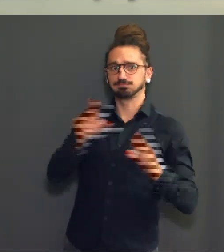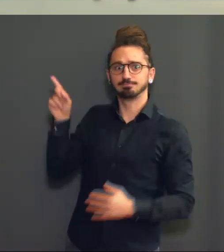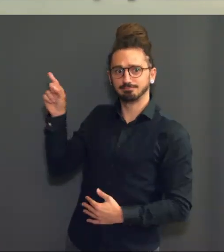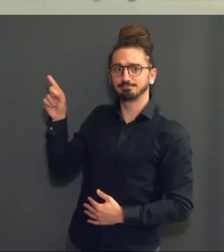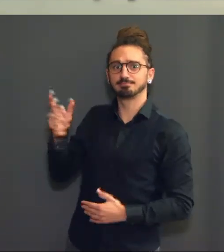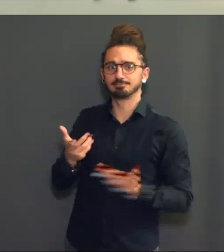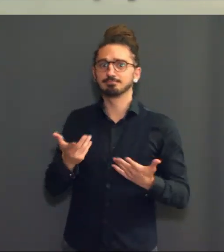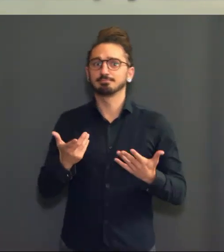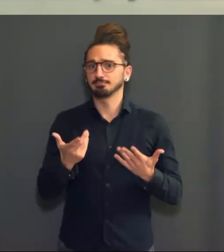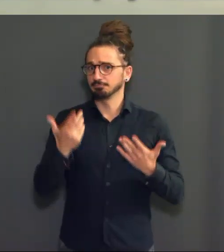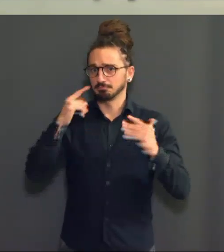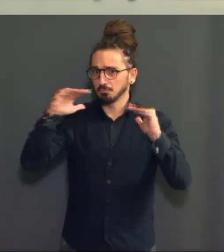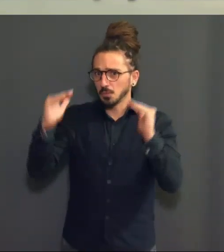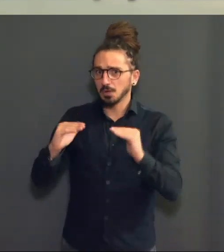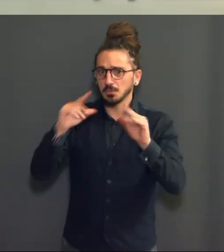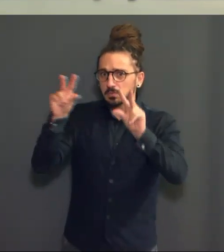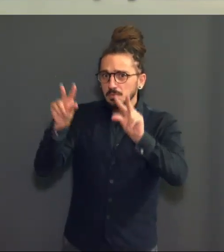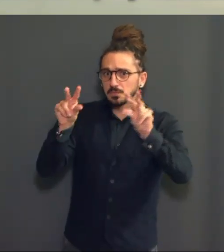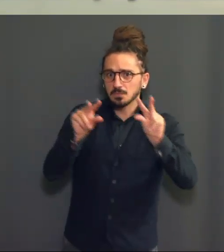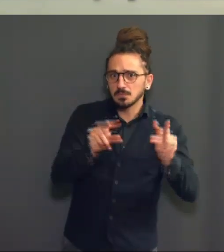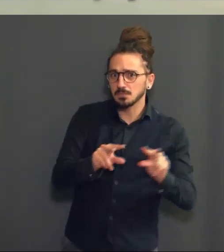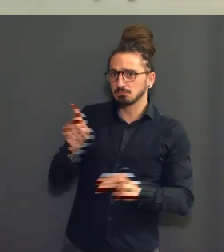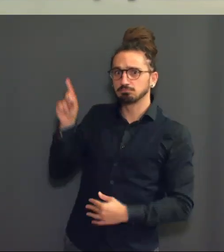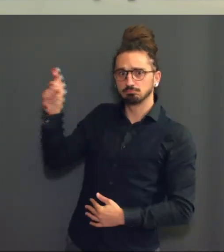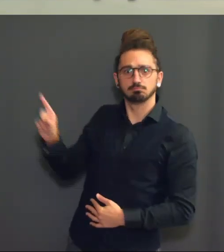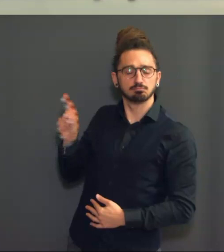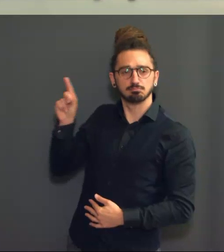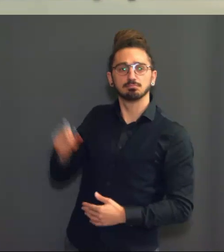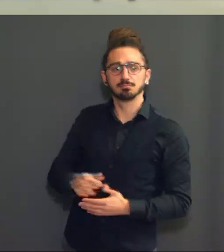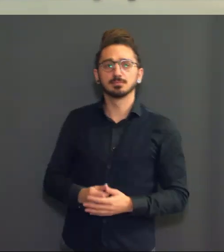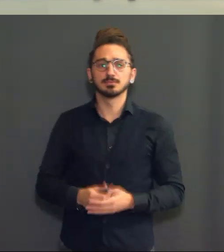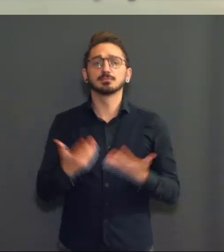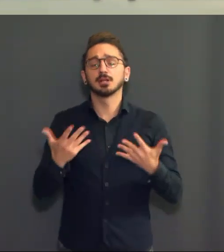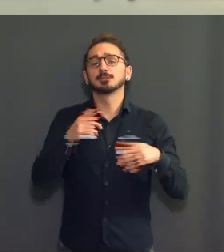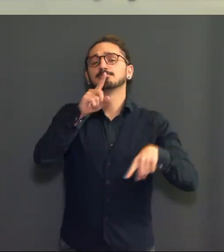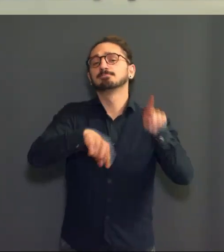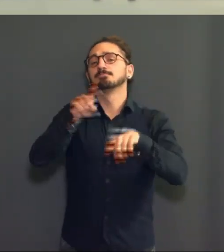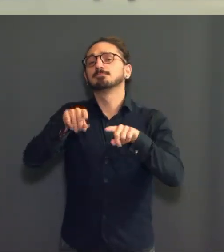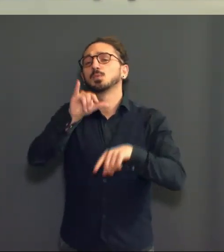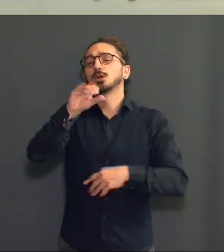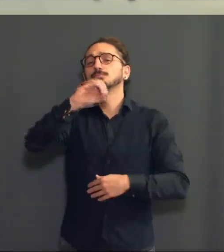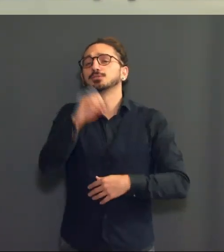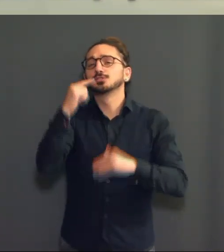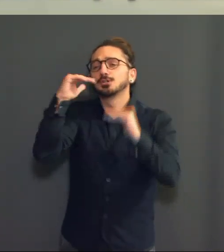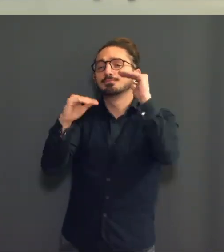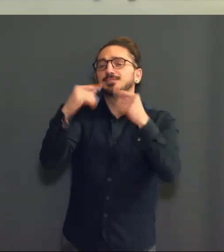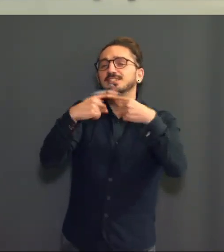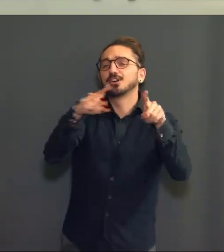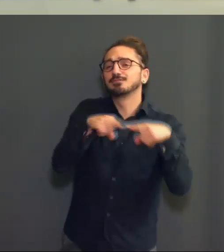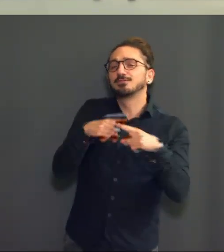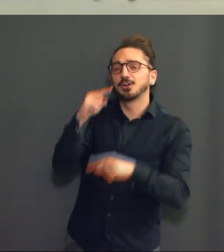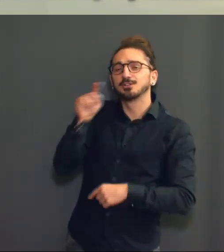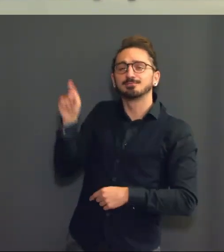globalement dans toutes les provinces. Elle varie simplement d'une province à l'autre, entre par exemple 22% pour la